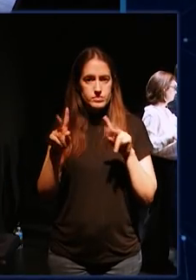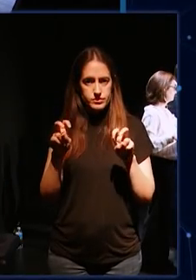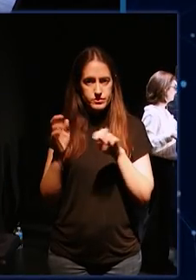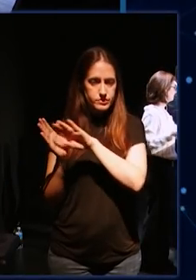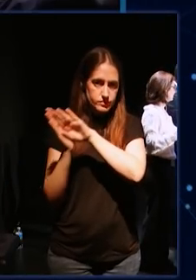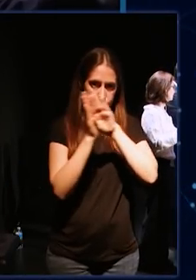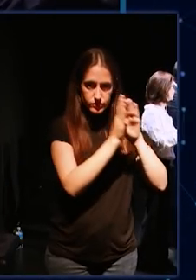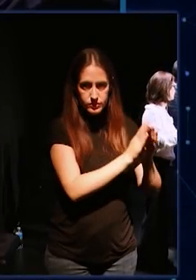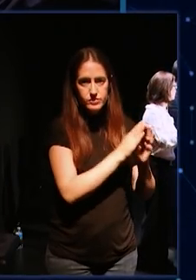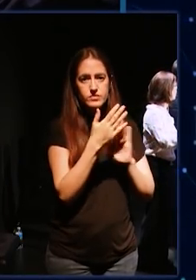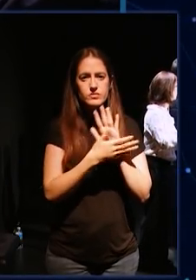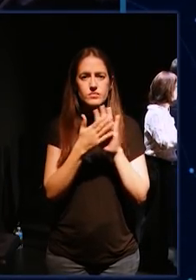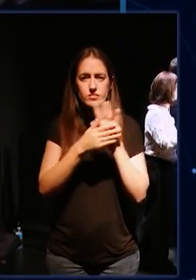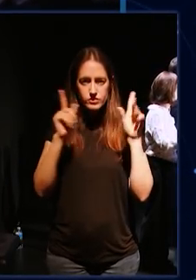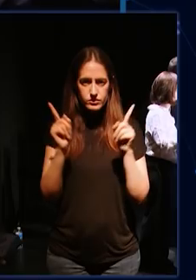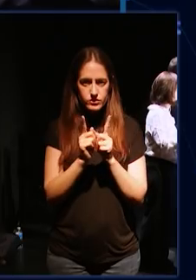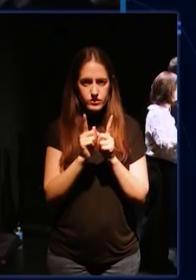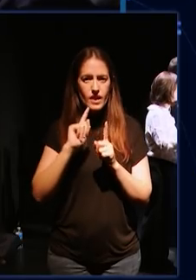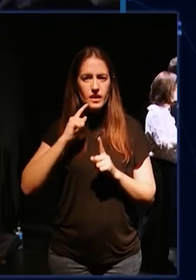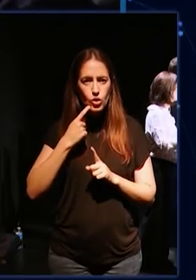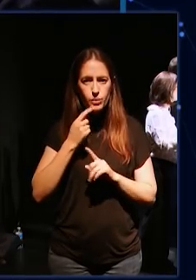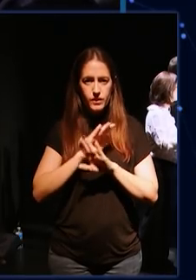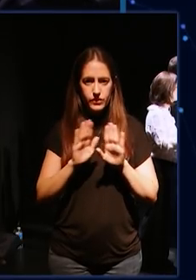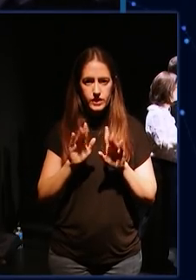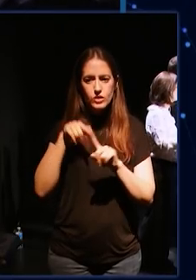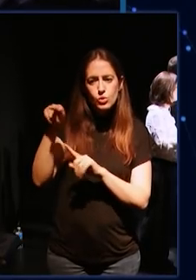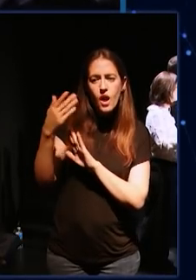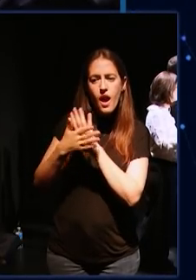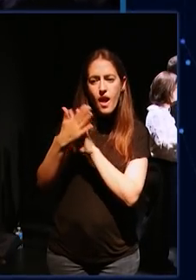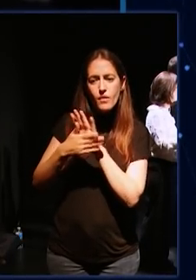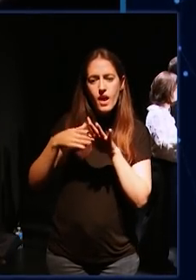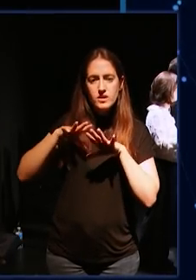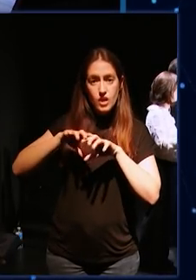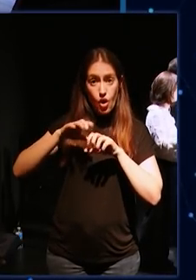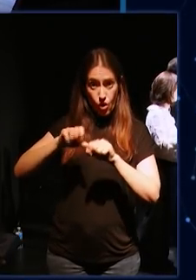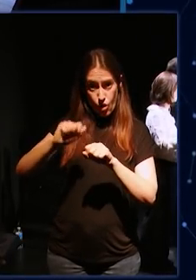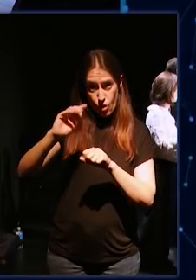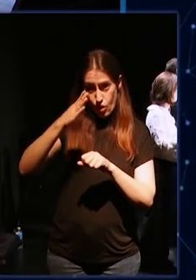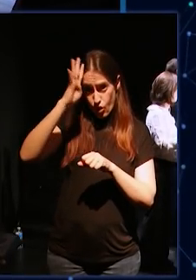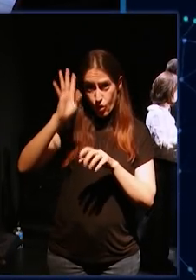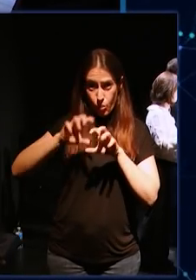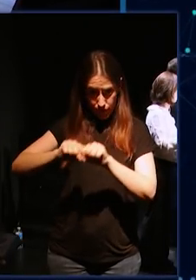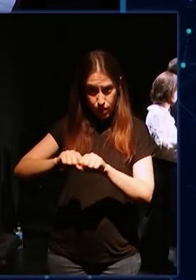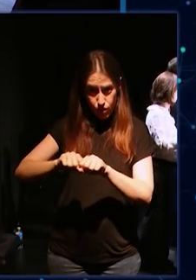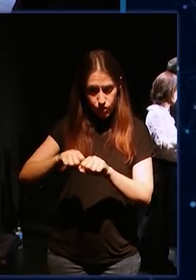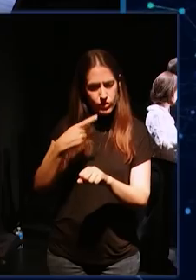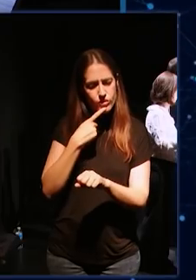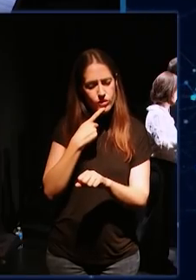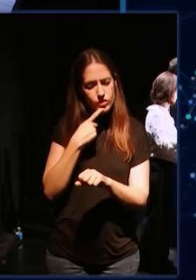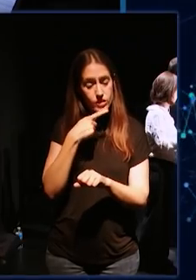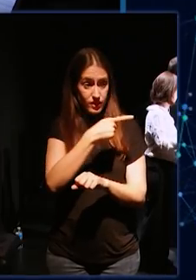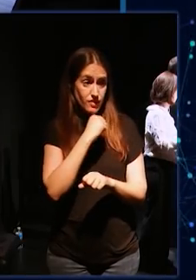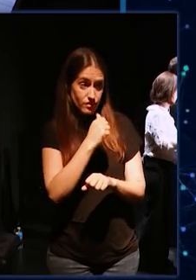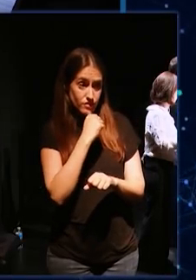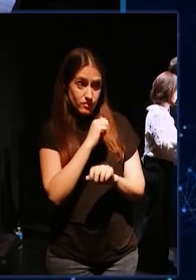una intervenció molt breu d'Enric Oliver. Perdone, usted ha hablado de la ocupación. Senyor Gimeno, hauríem d'acabar perquè si no, no tindrà temps de